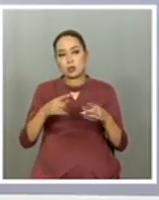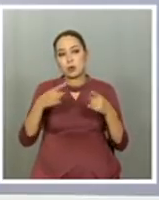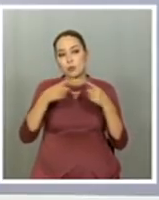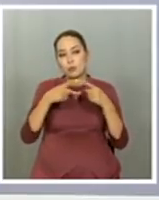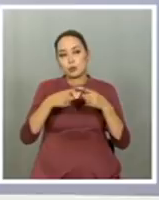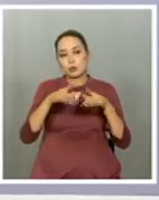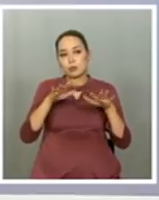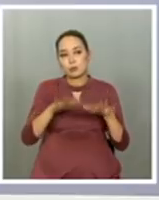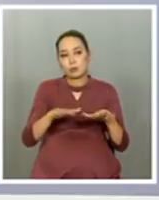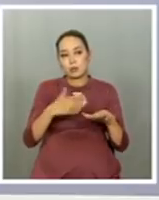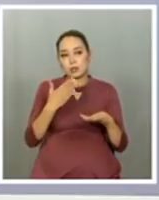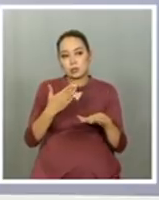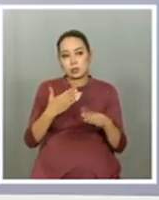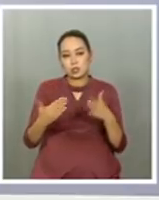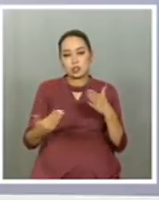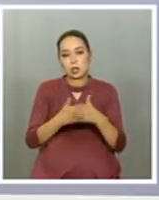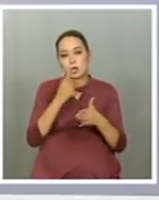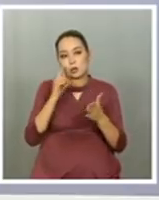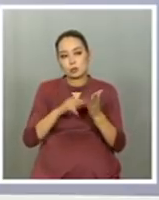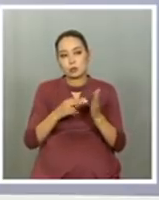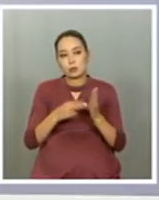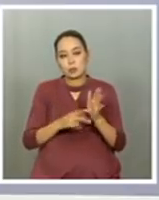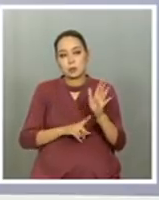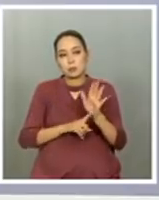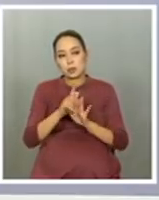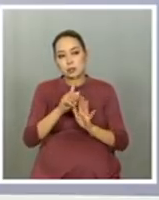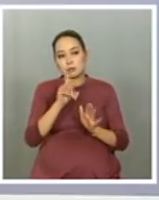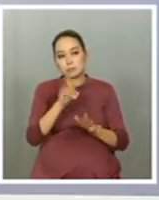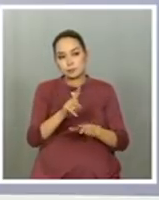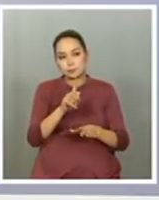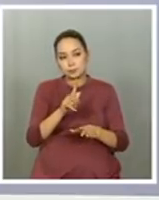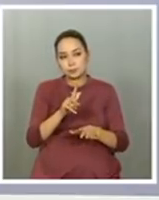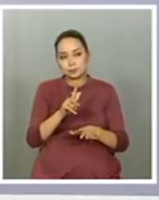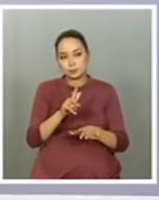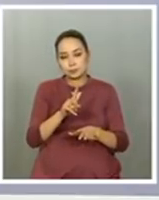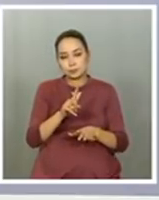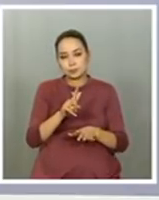орналасқан жаңа жобаны бастау батырмасын басамыз.